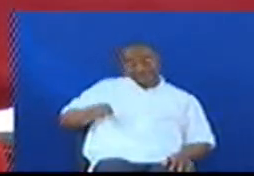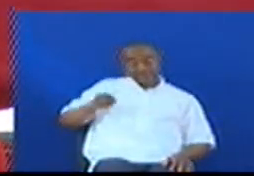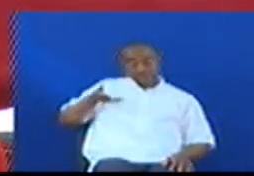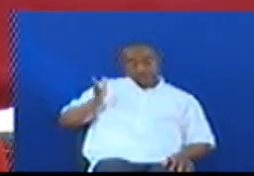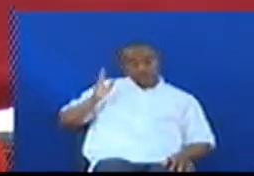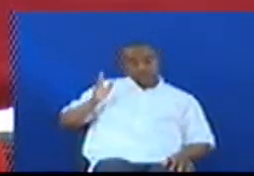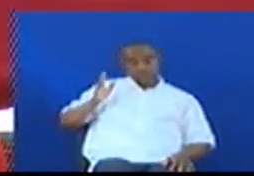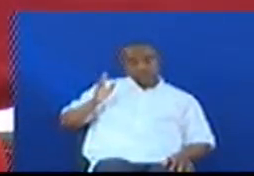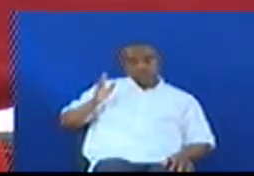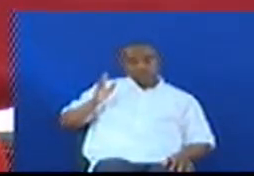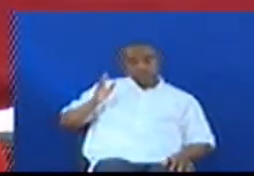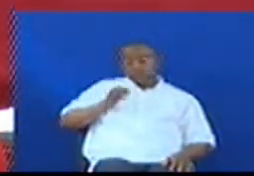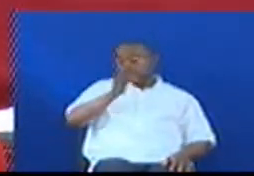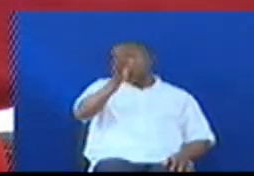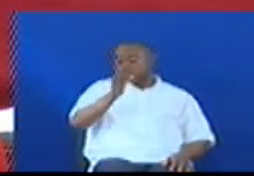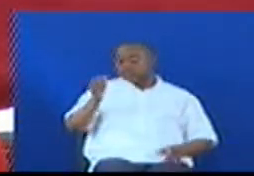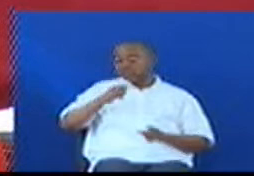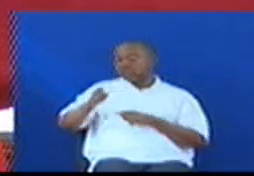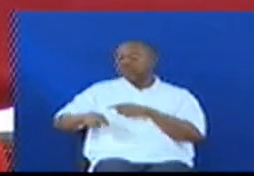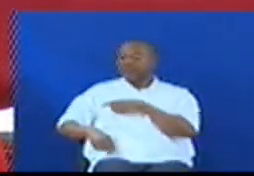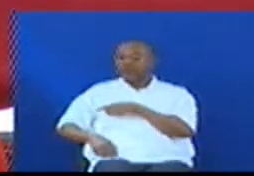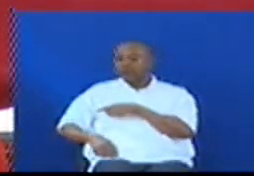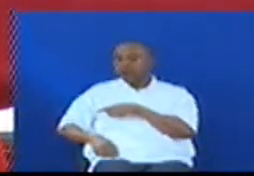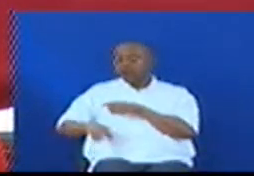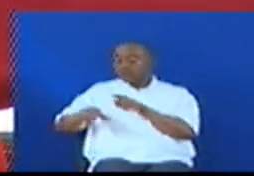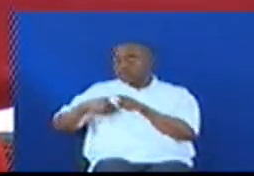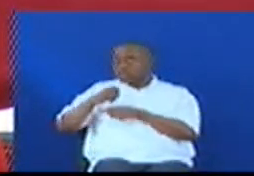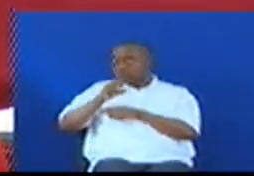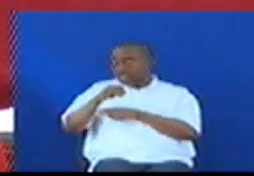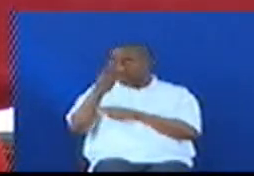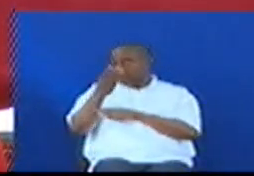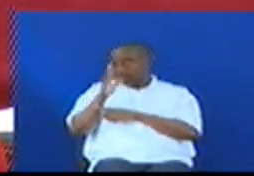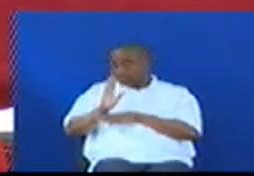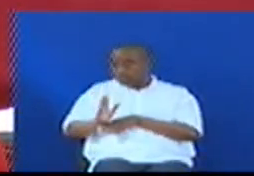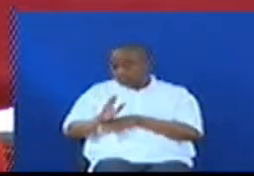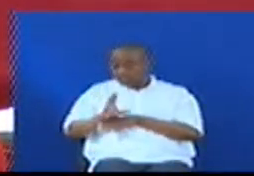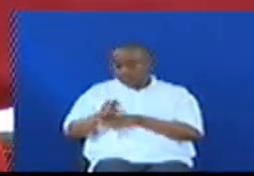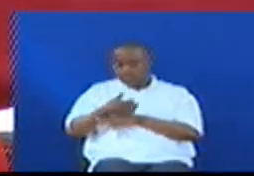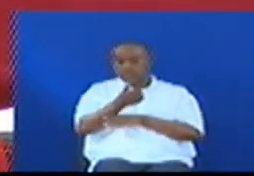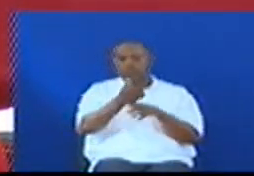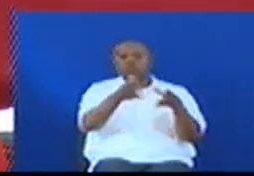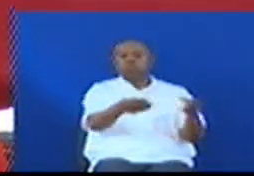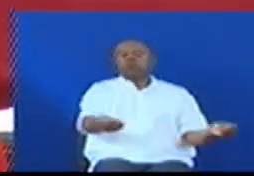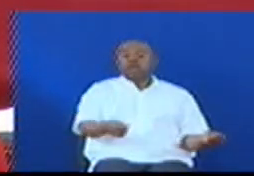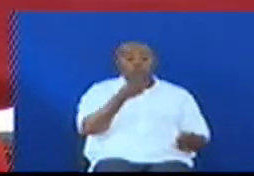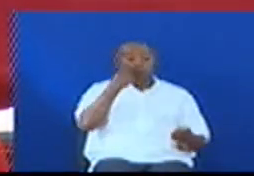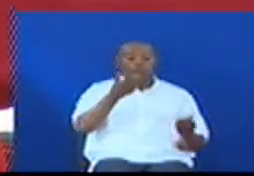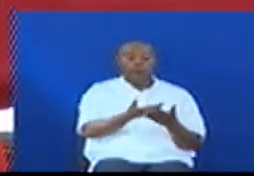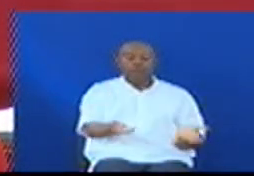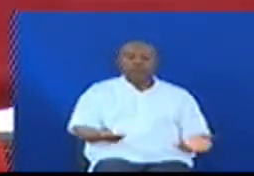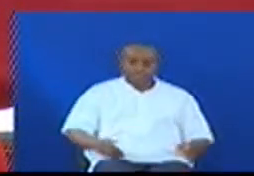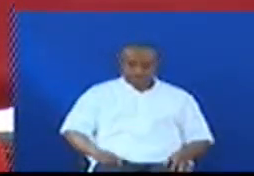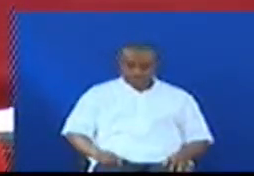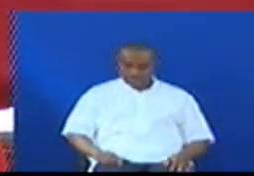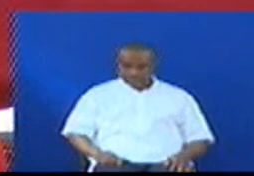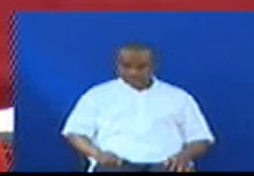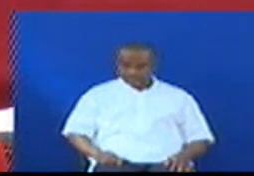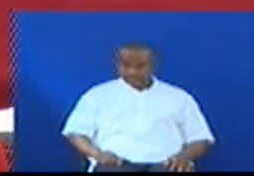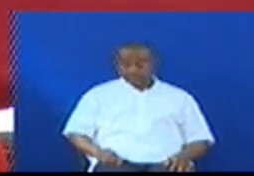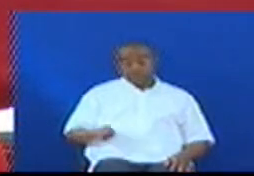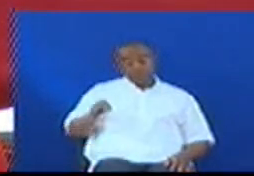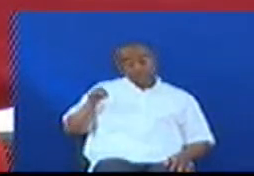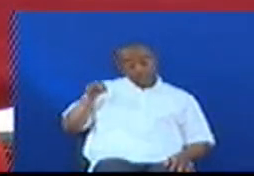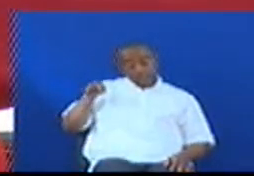Ni fedha asilimia mia ni fedha za umma. Lakini baada ya miaka mitatu fedha zikuonekana. Pride Tanzania wakasema